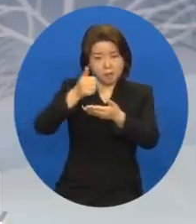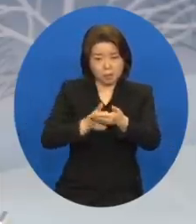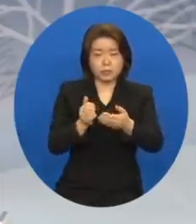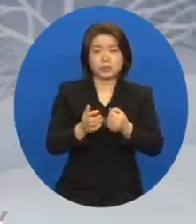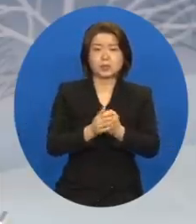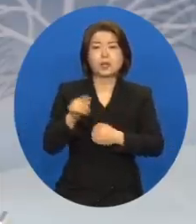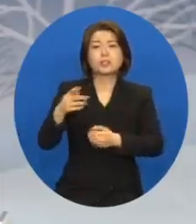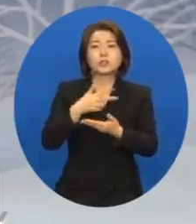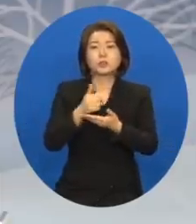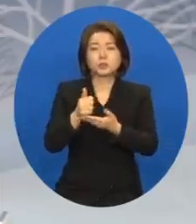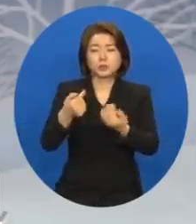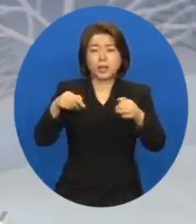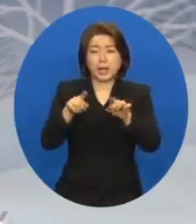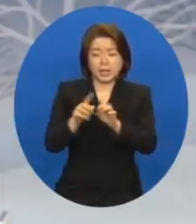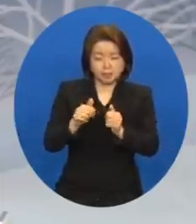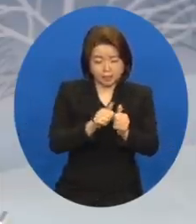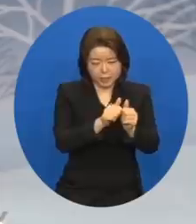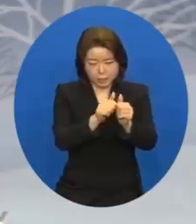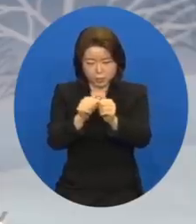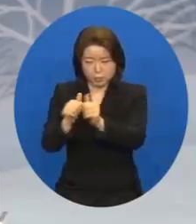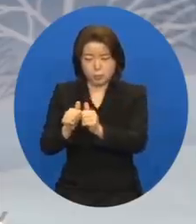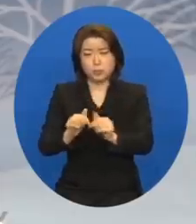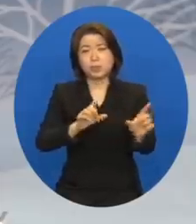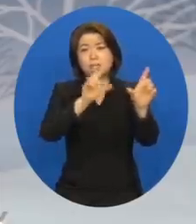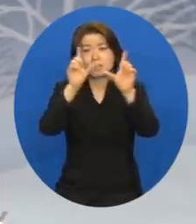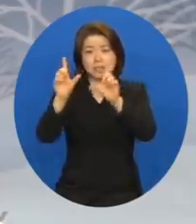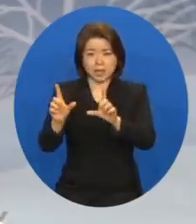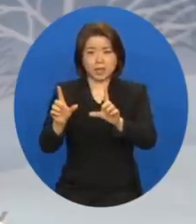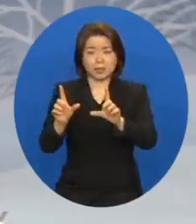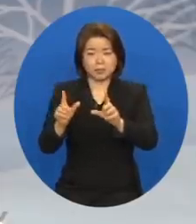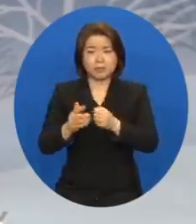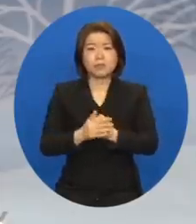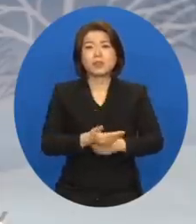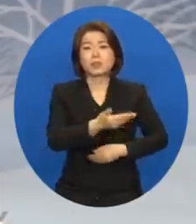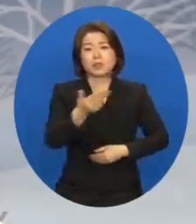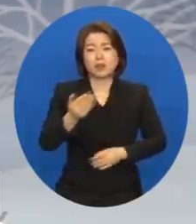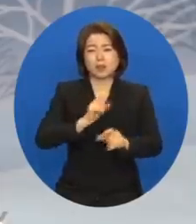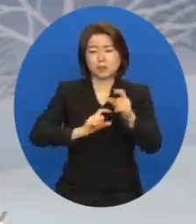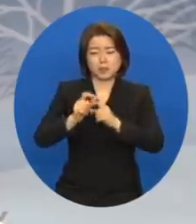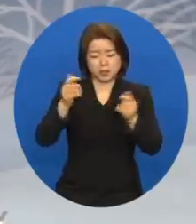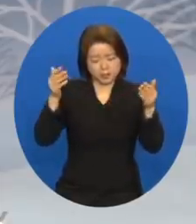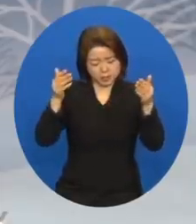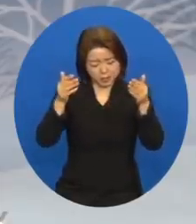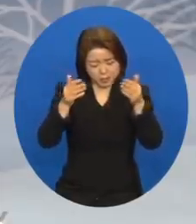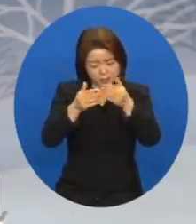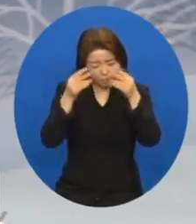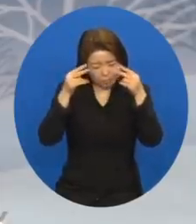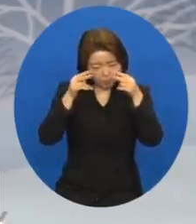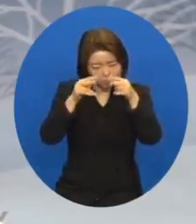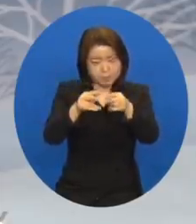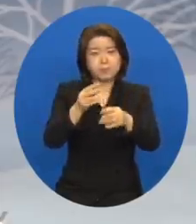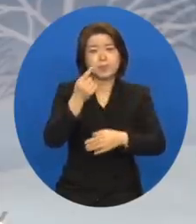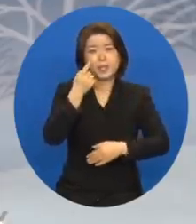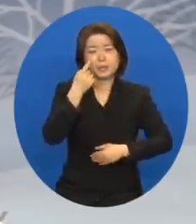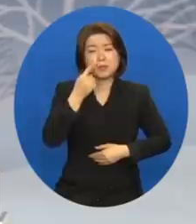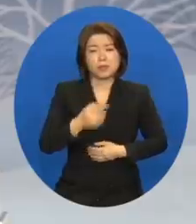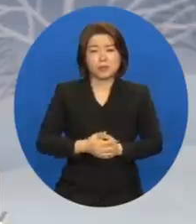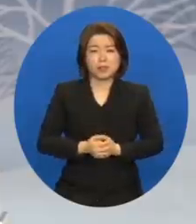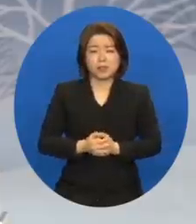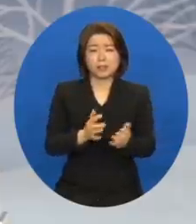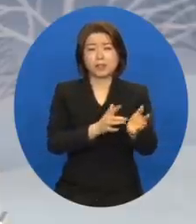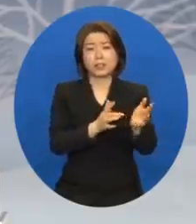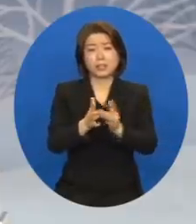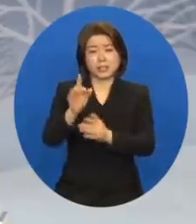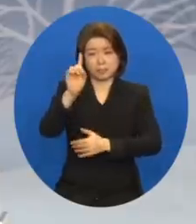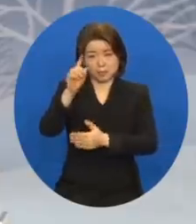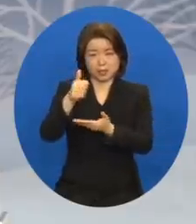주님과 함께 동행해 사는 삶을 여러분 더 집중해 보시기 바랍니다. 예수님 한